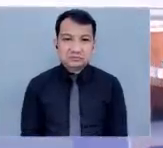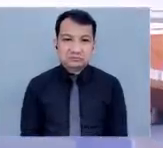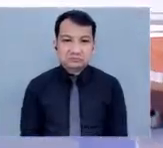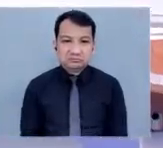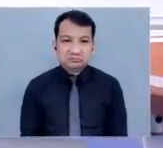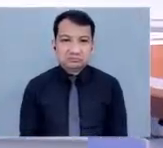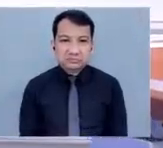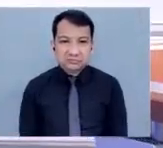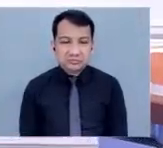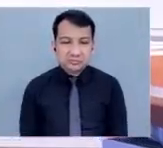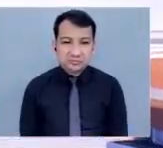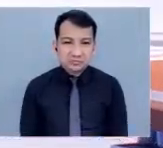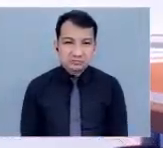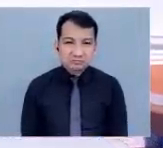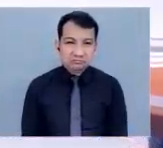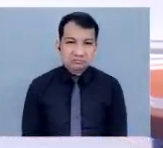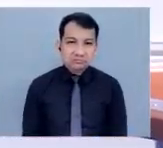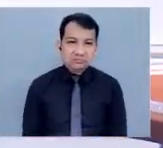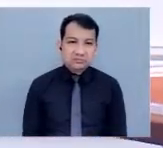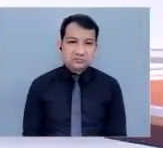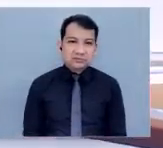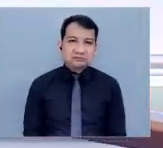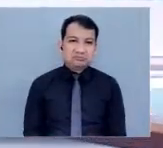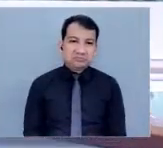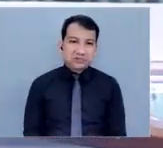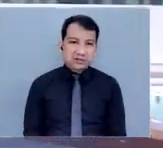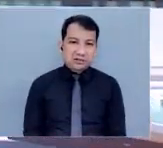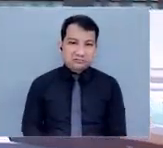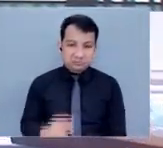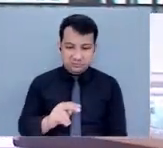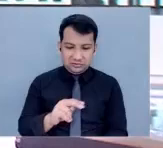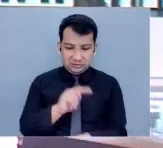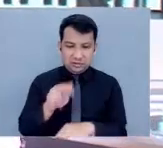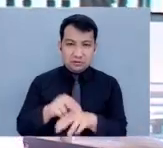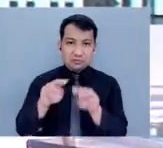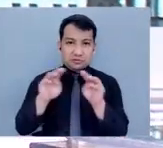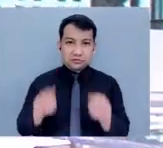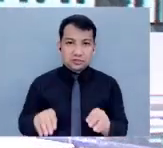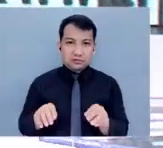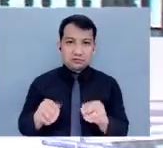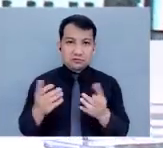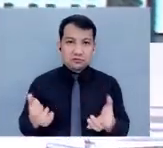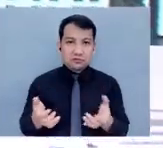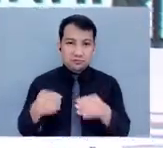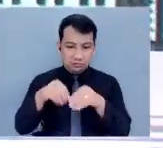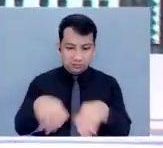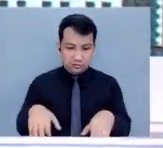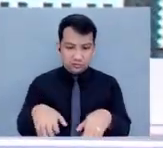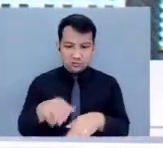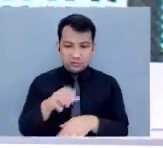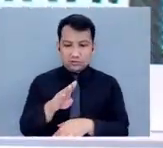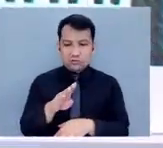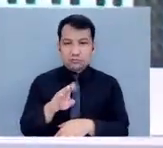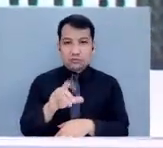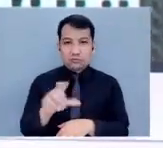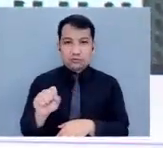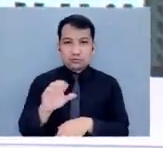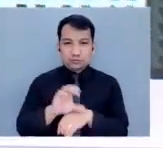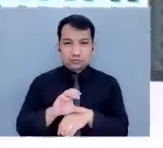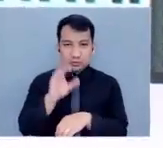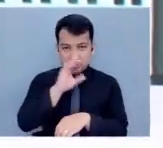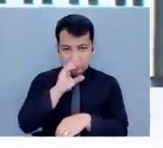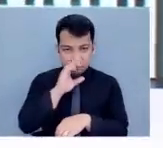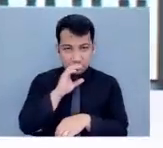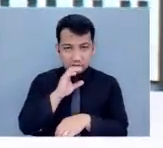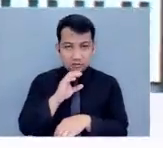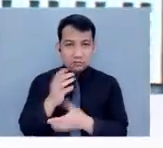Natagpuan na sa National Museum of the Philippines ang mga nawawalang pulpit panel ng Bolhoon Church sa Cebu. Hiling ng simbahan